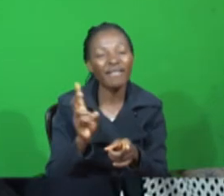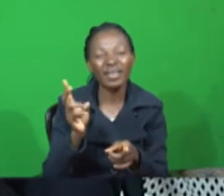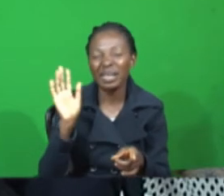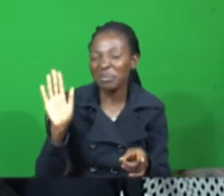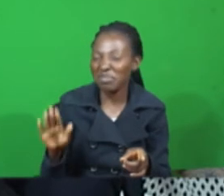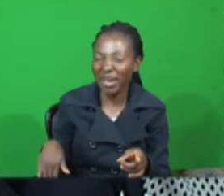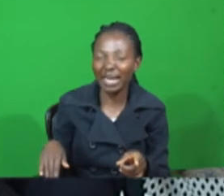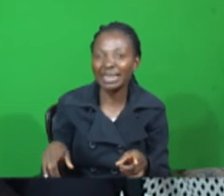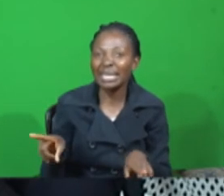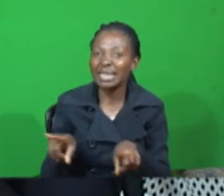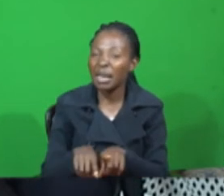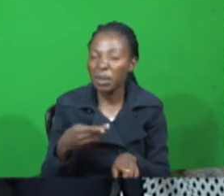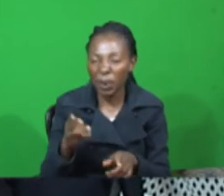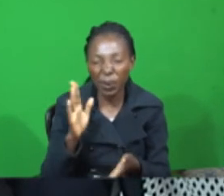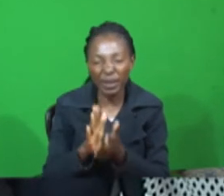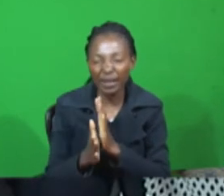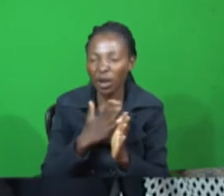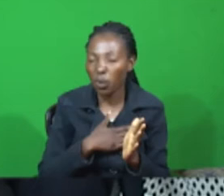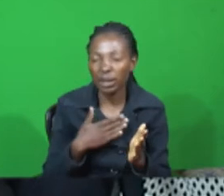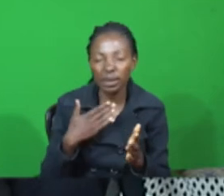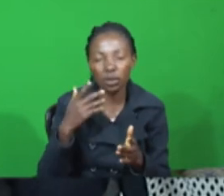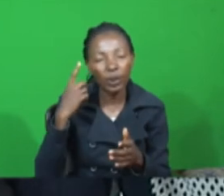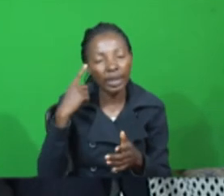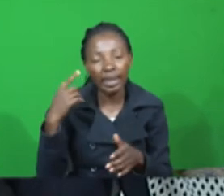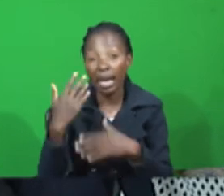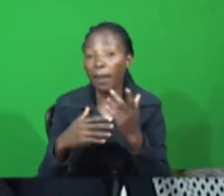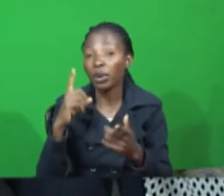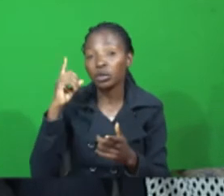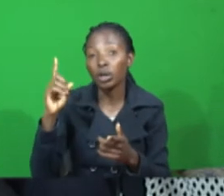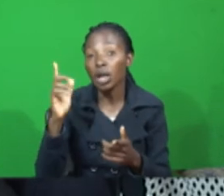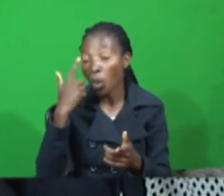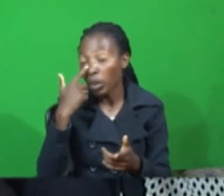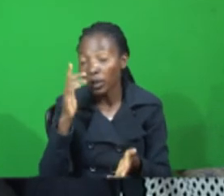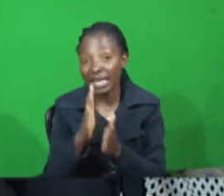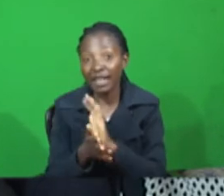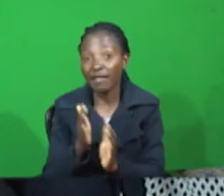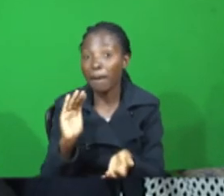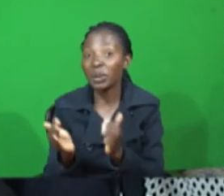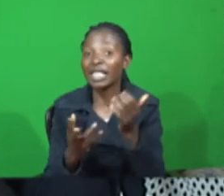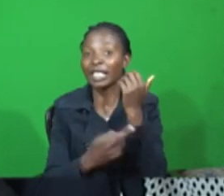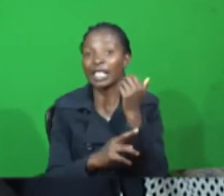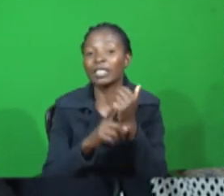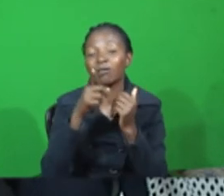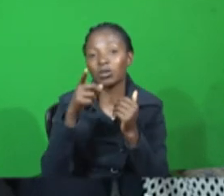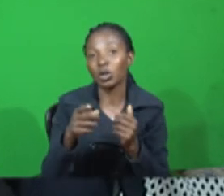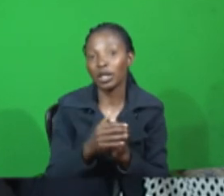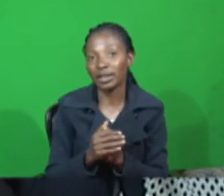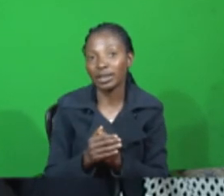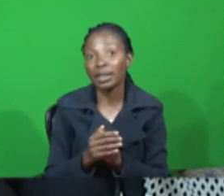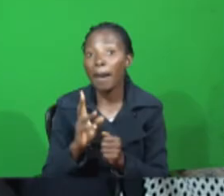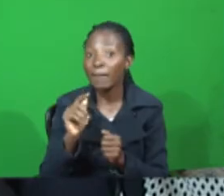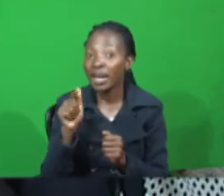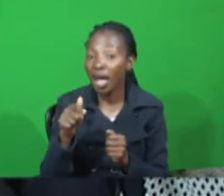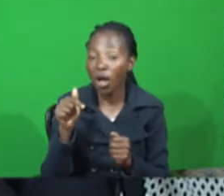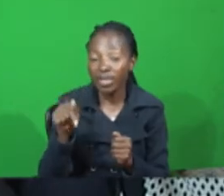kunzwa zvevhangeri munhu ukatadza kuchengeta zvina pari kunzi kuchengeta hama dzako ehe zvinouya haisi